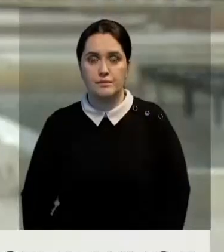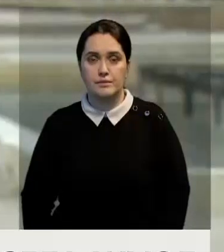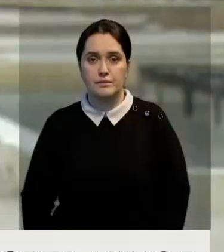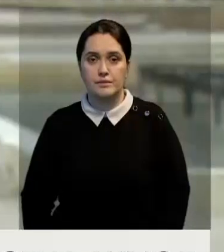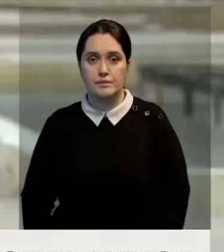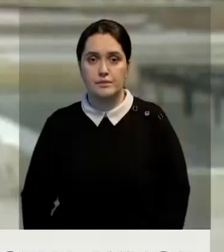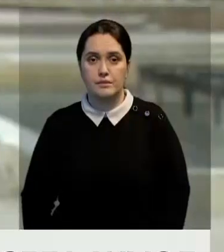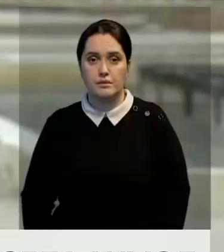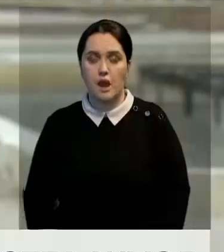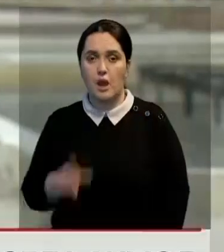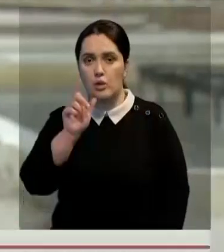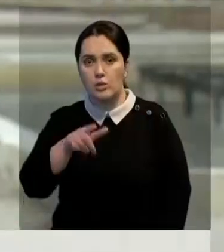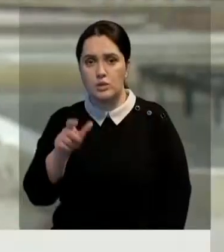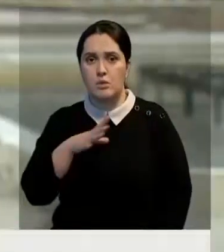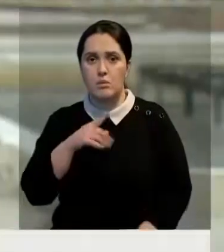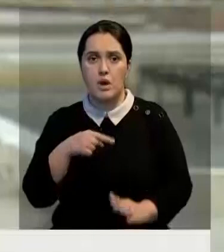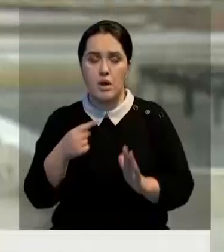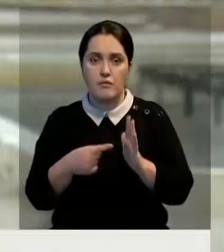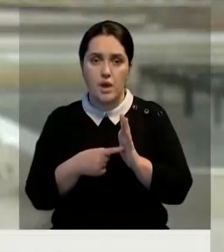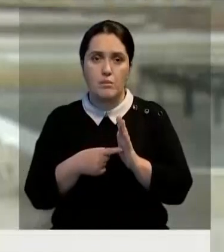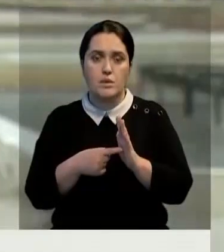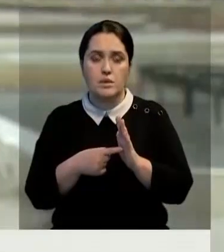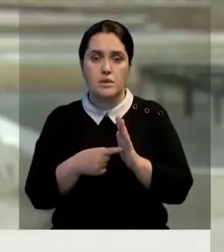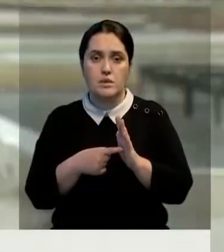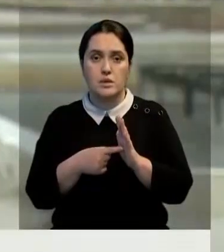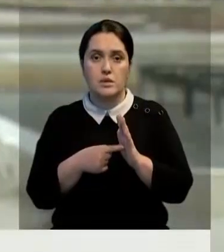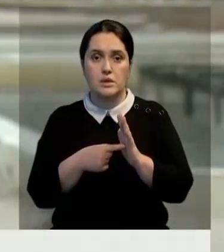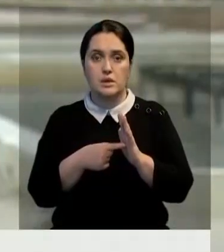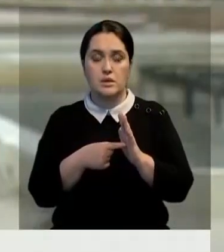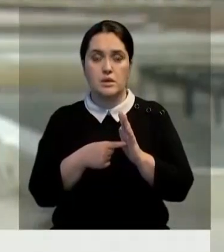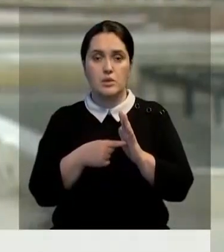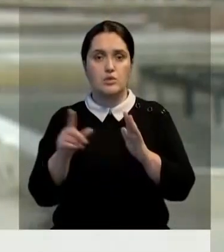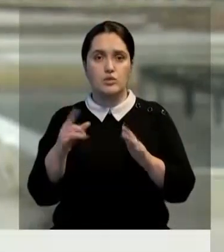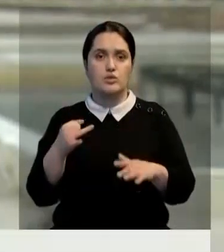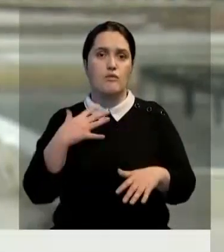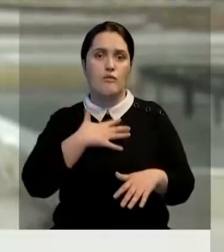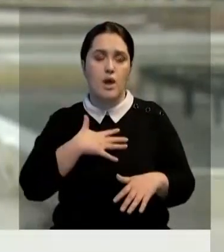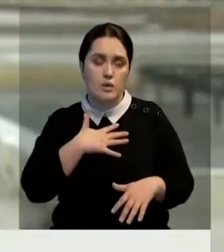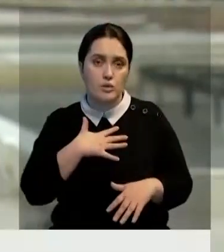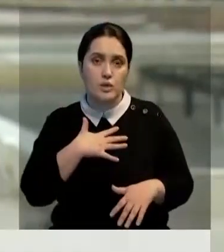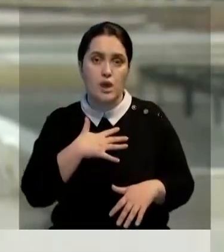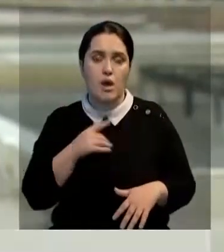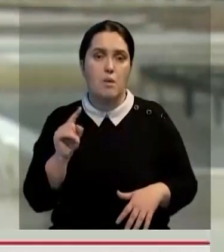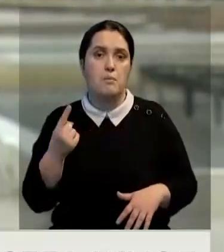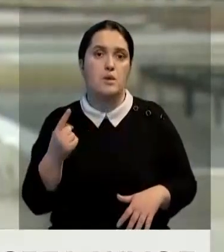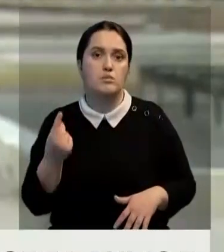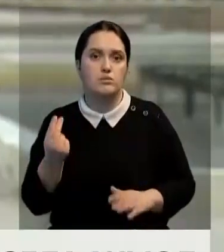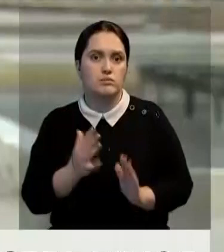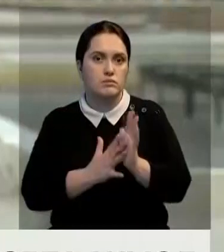Люди задавали вопросы, самые, что сегодня их волнует, то, что сегодня их задевает, это почему растут